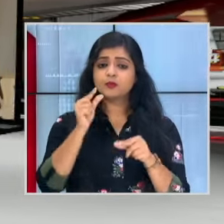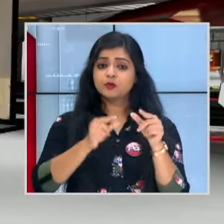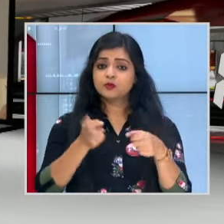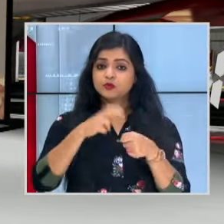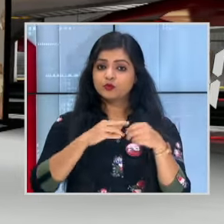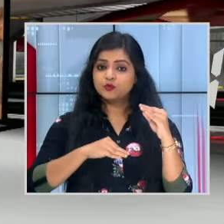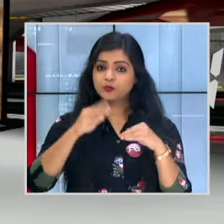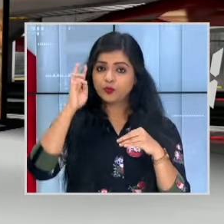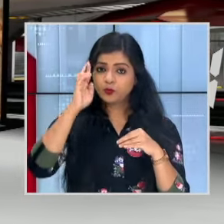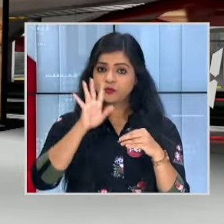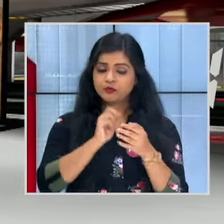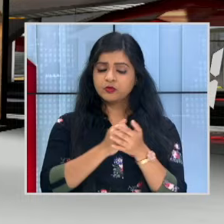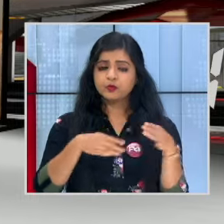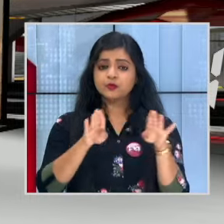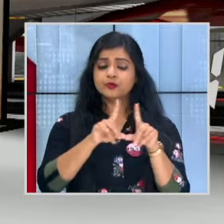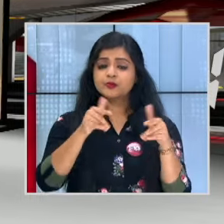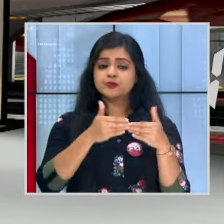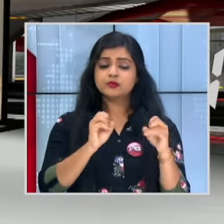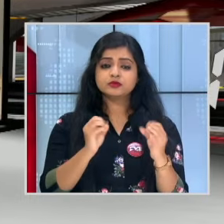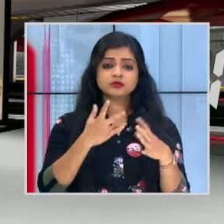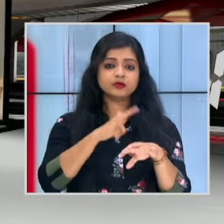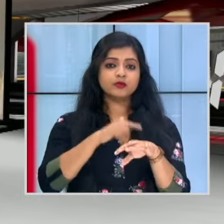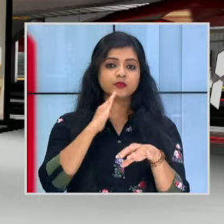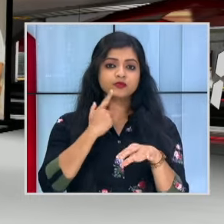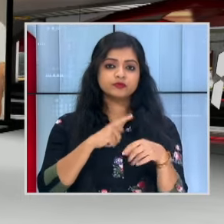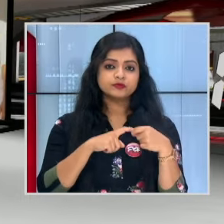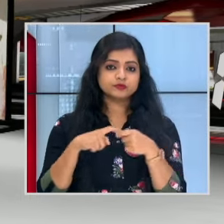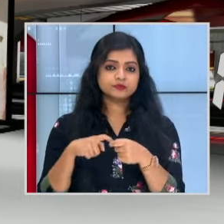പ്രതീക്ഷിക്കുന്നുണ്ട്? എപ്പോഴായിരിക്കും സമാപന സമ്മേളനം ആരംഭിക്കുക?